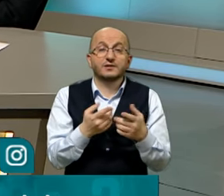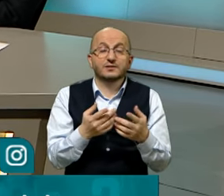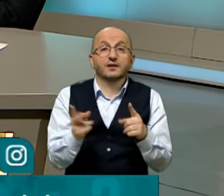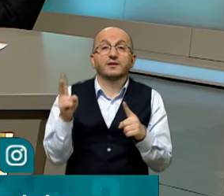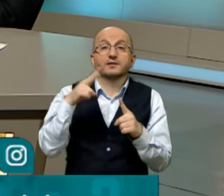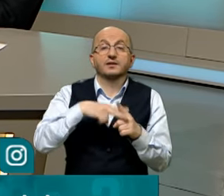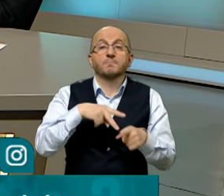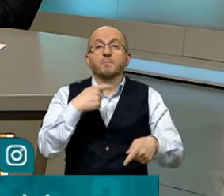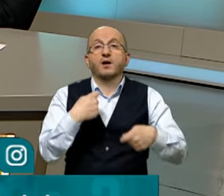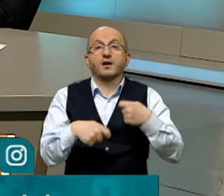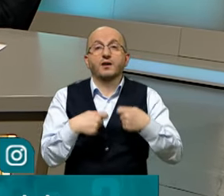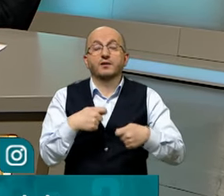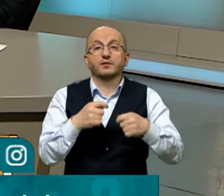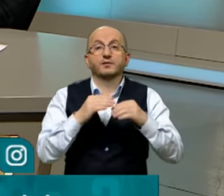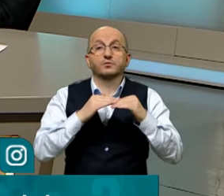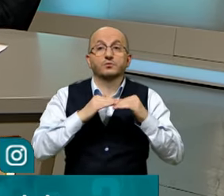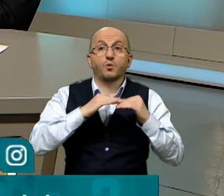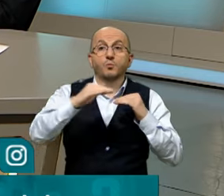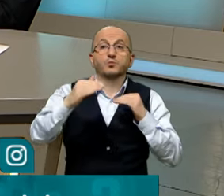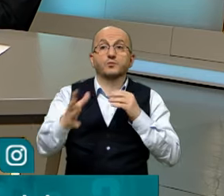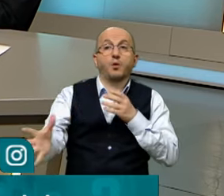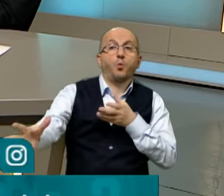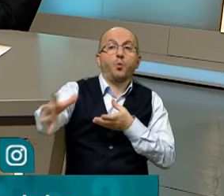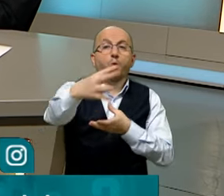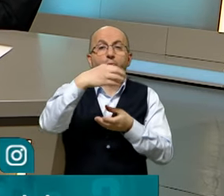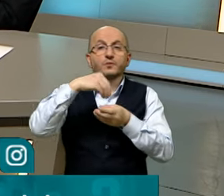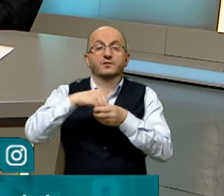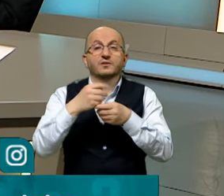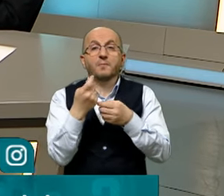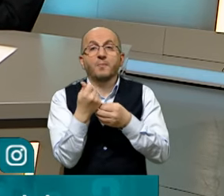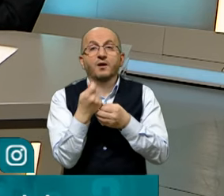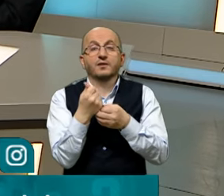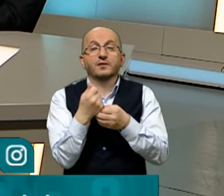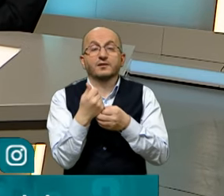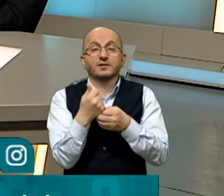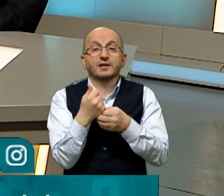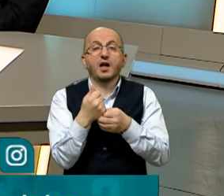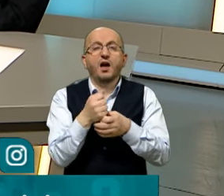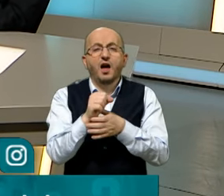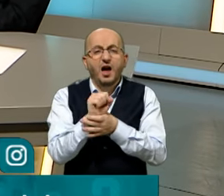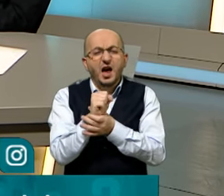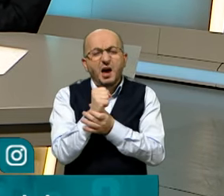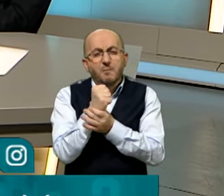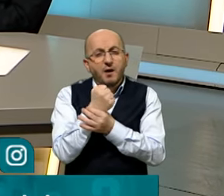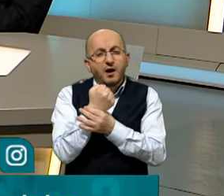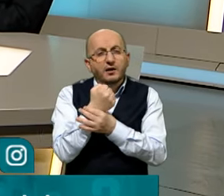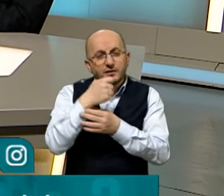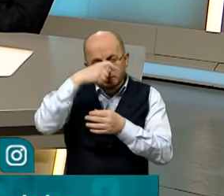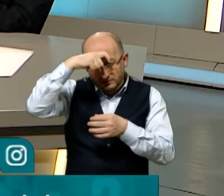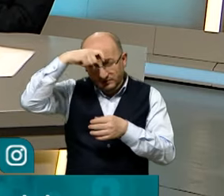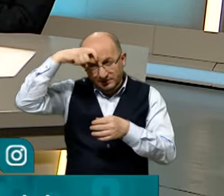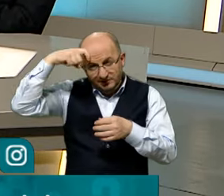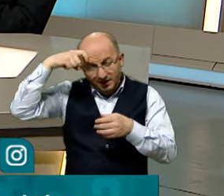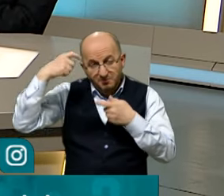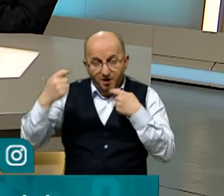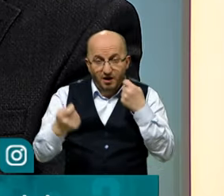katılım bankaları toplumdan topladıkları parayı müdarebe dediğimiz emek sermaye ortaklığı